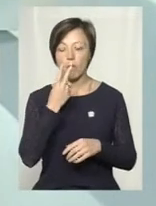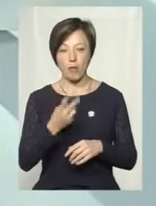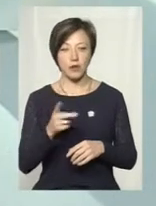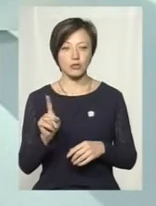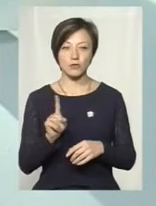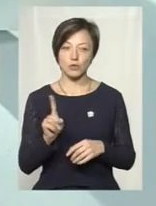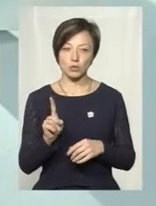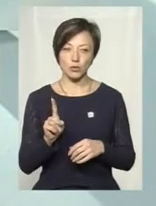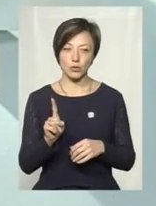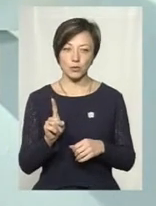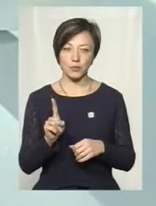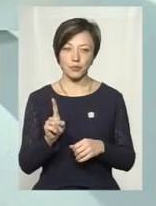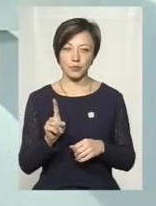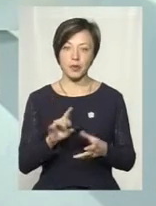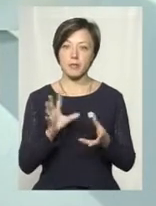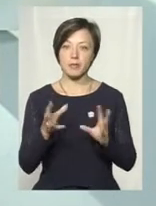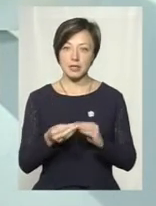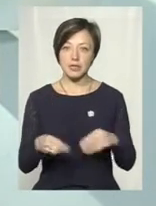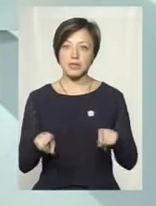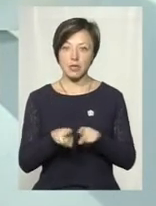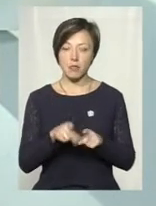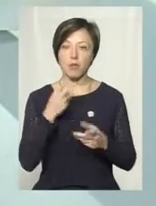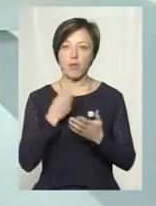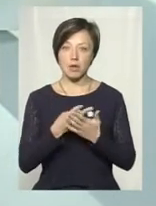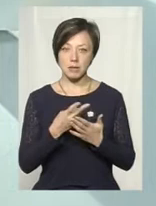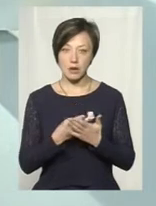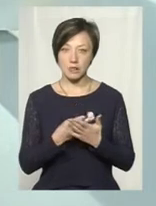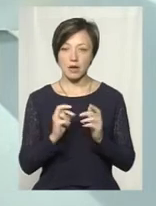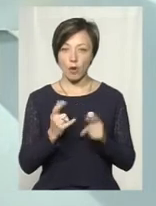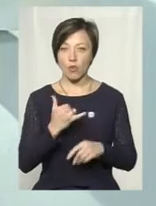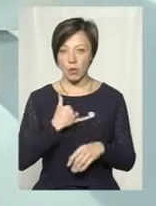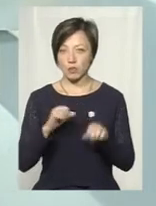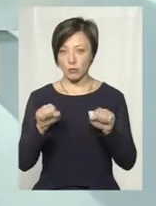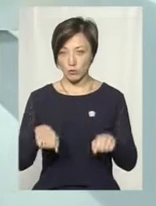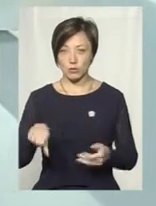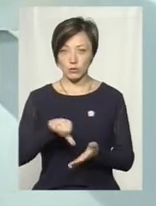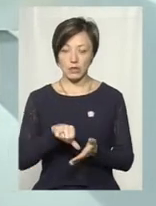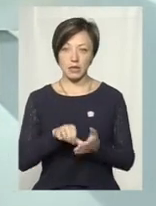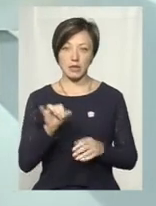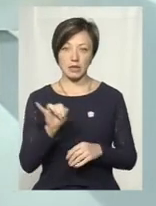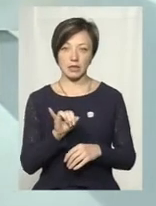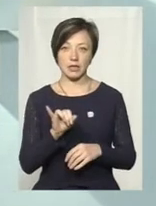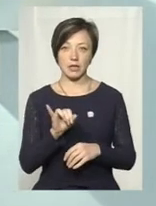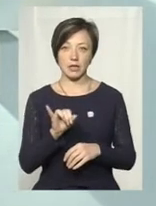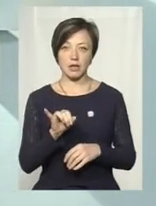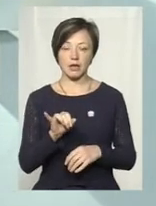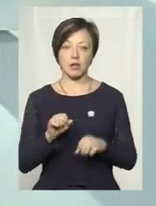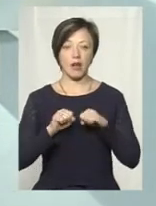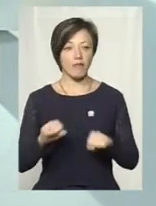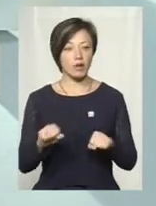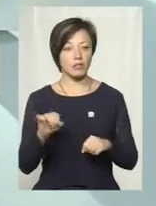що в принципі з такими показниками, як в мене, можна брати участь, і наважився,